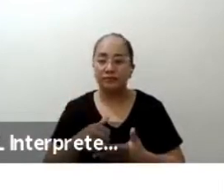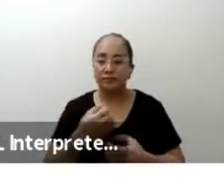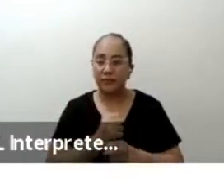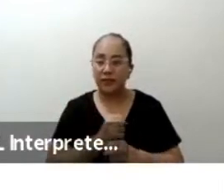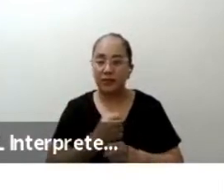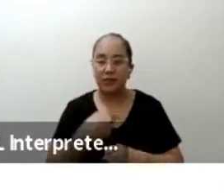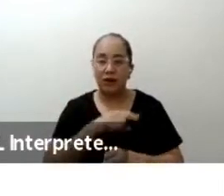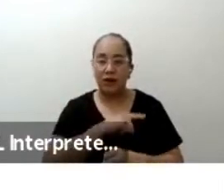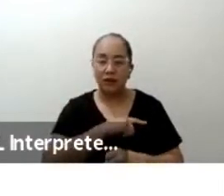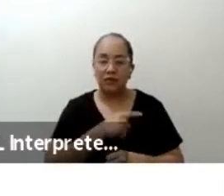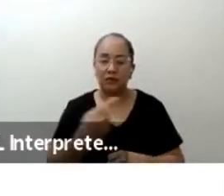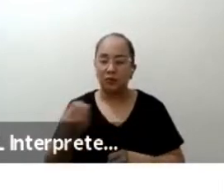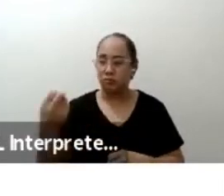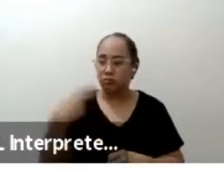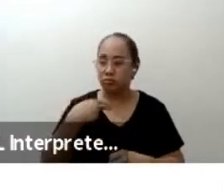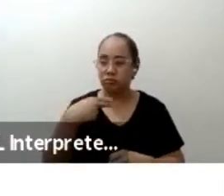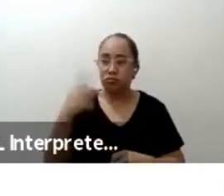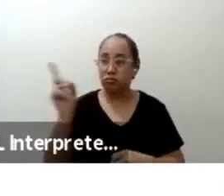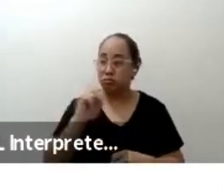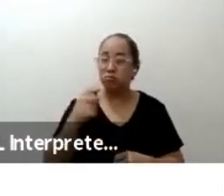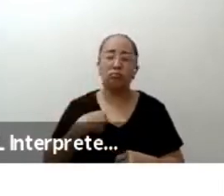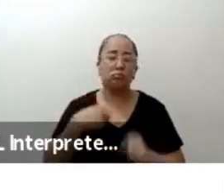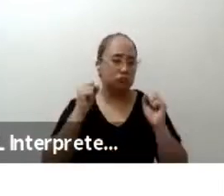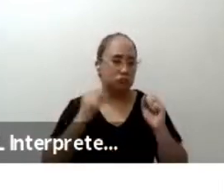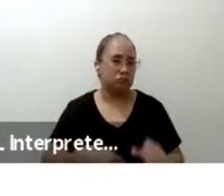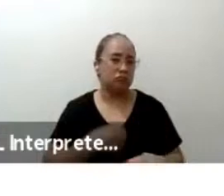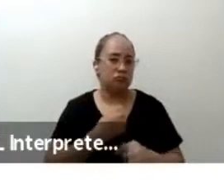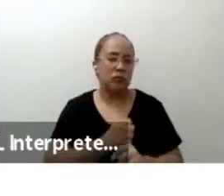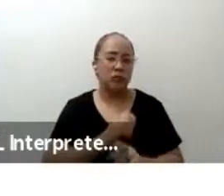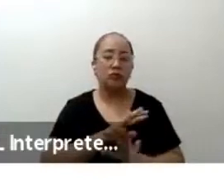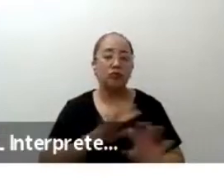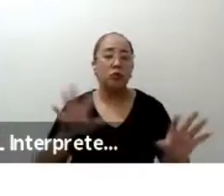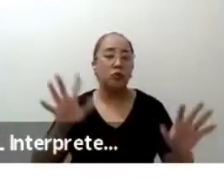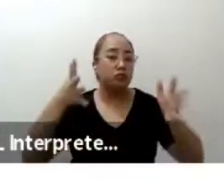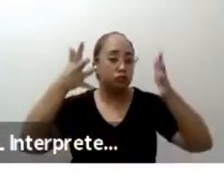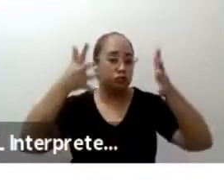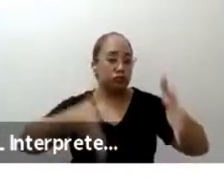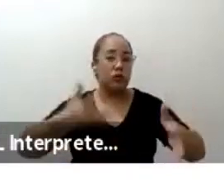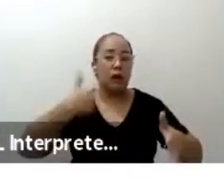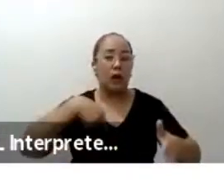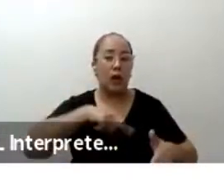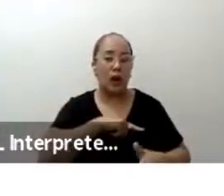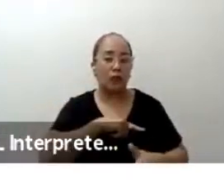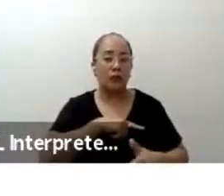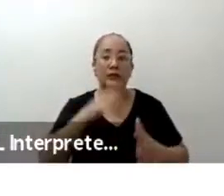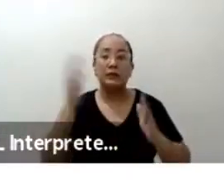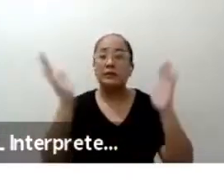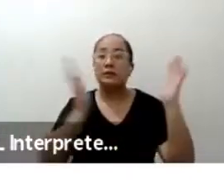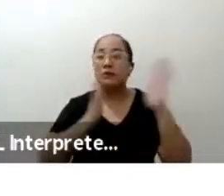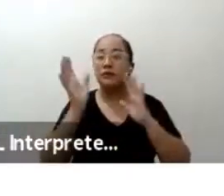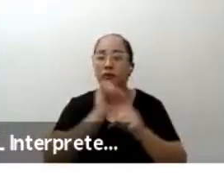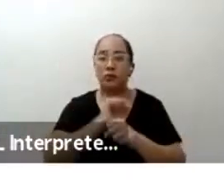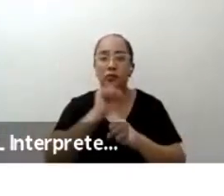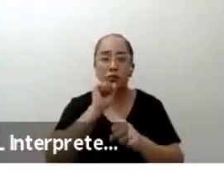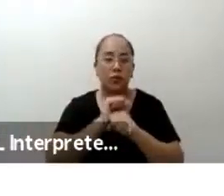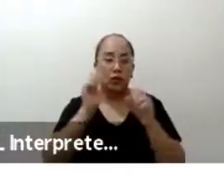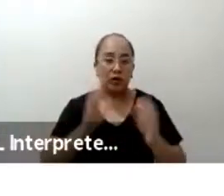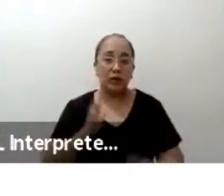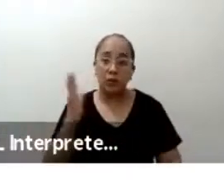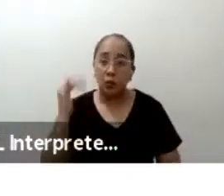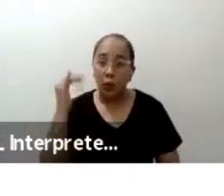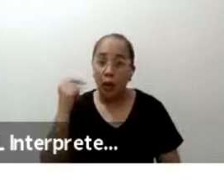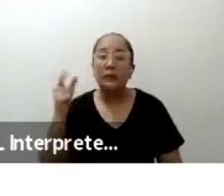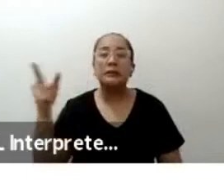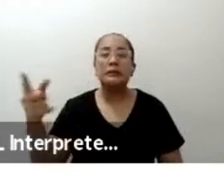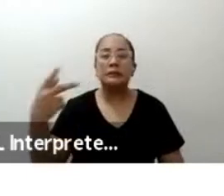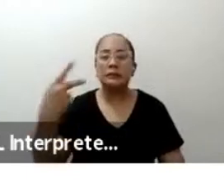yung pinagagawa sa atin. At huwag pabayaan ang ating mga frontline workers para merong